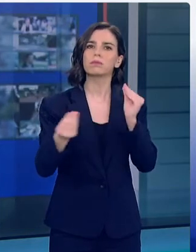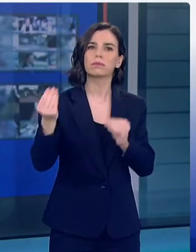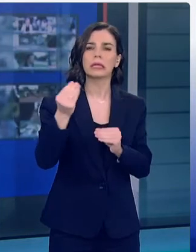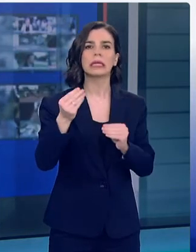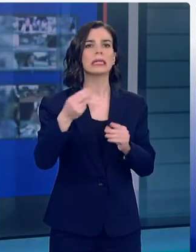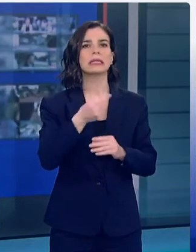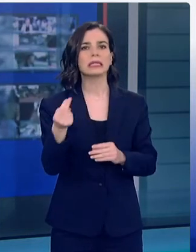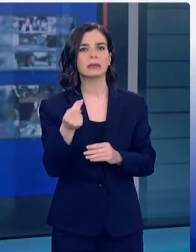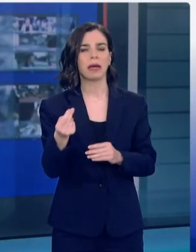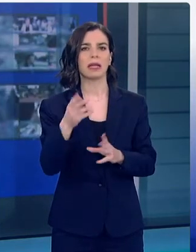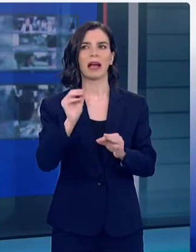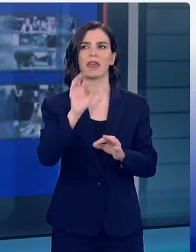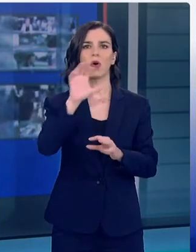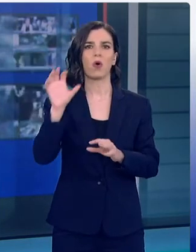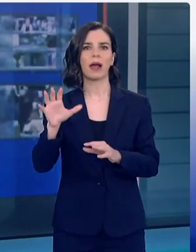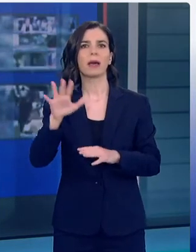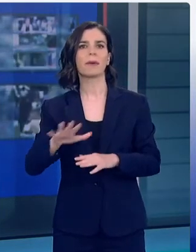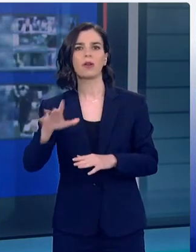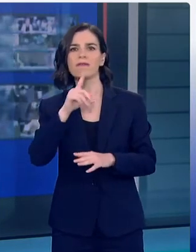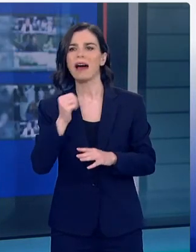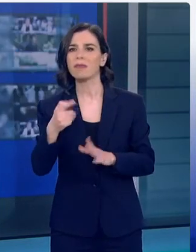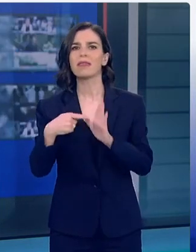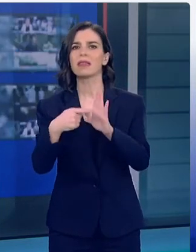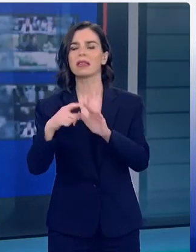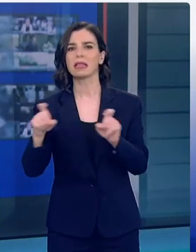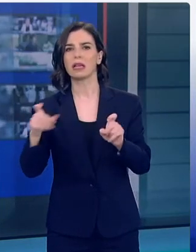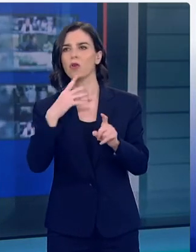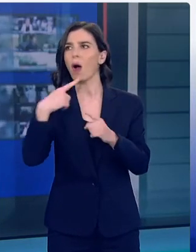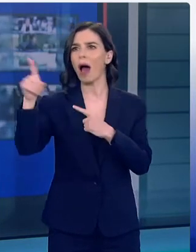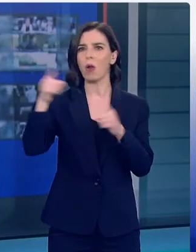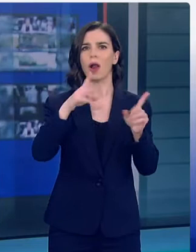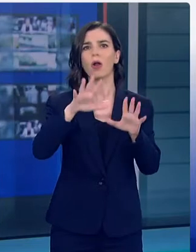για το τι σημαίνουν για κάθε χώρα και περιοχή αυτοί οι αριθμοί μπορεί να